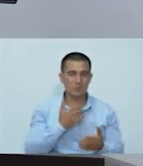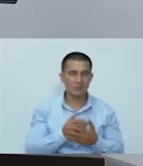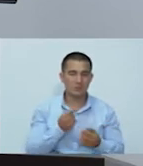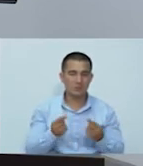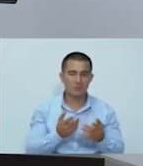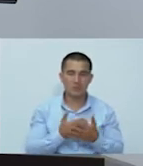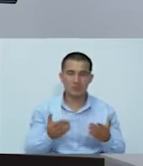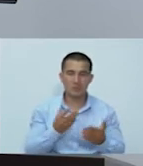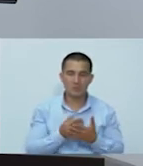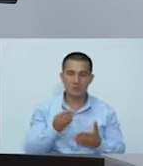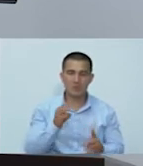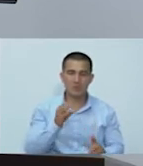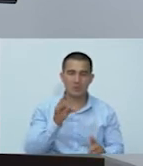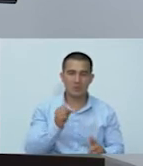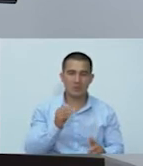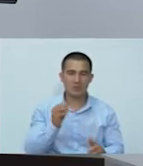trafaret,